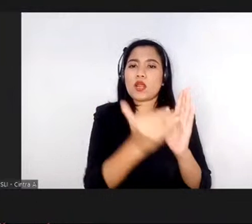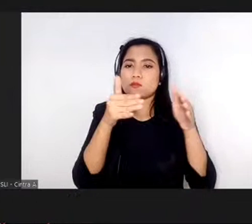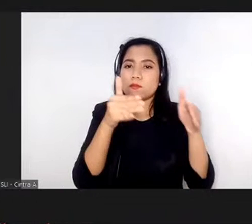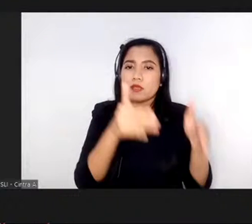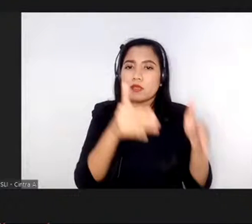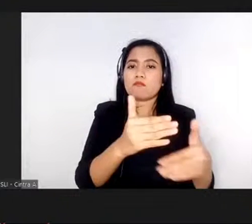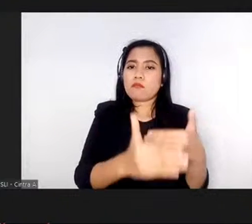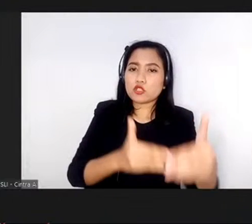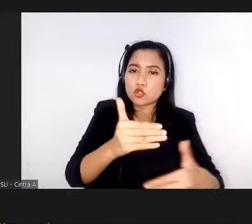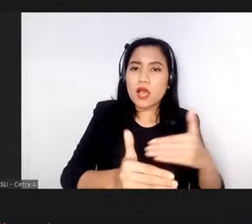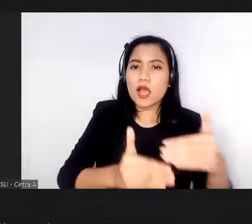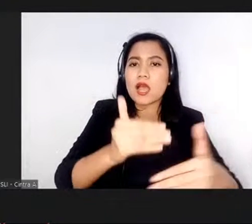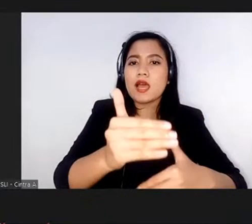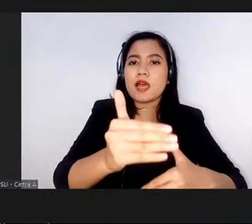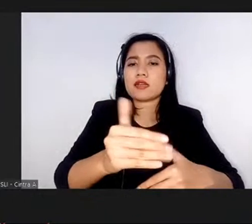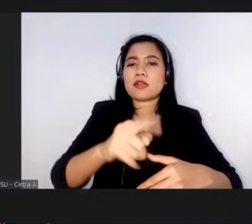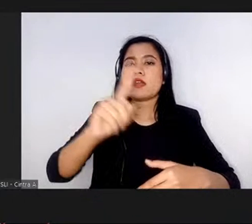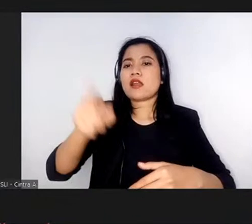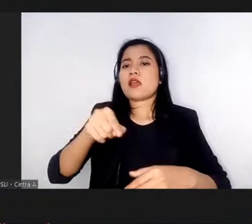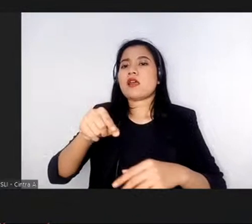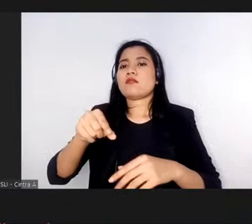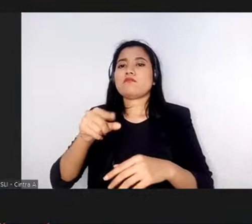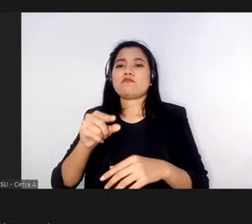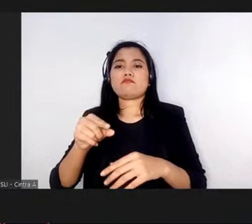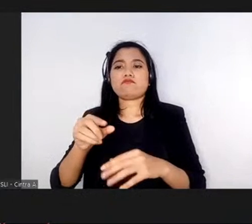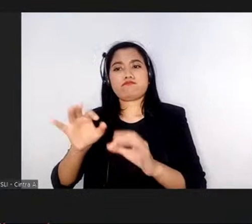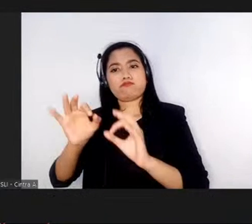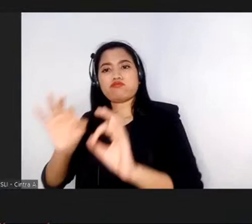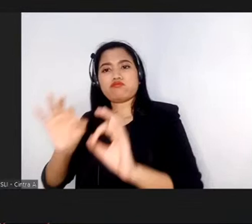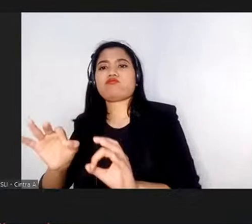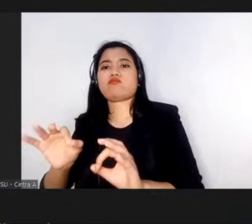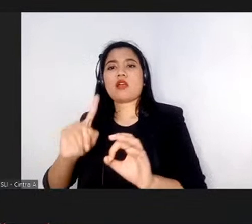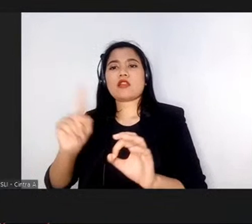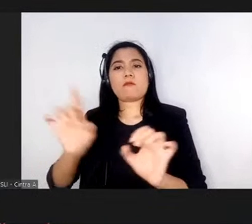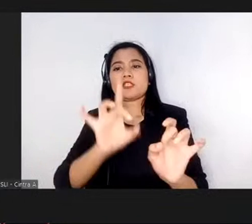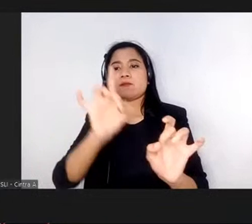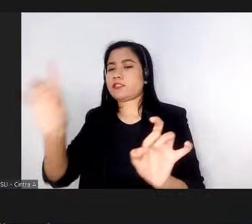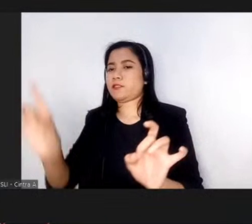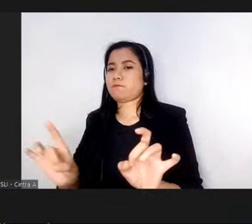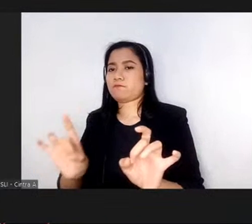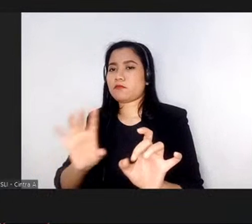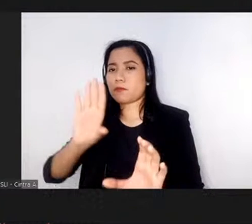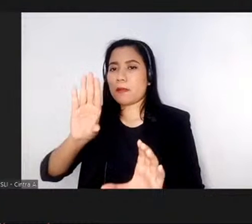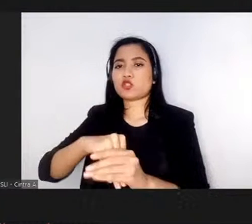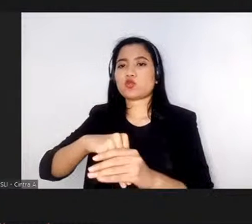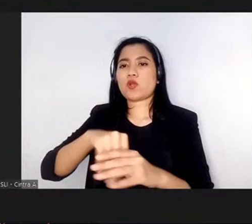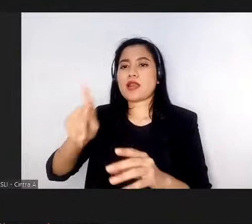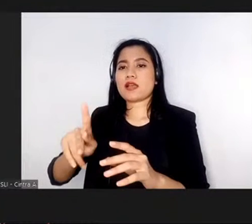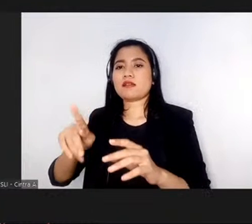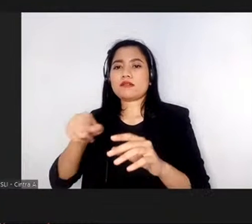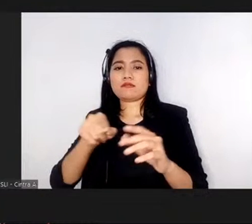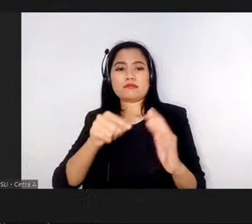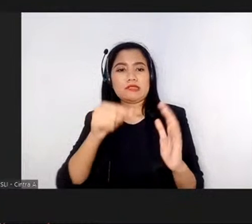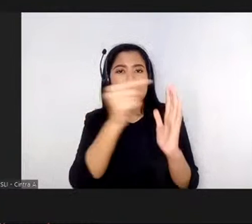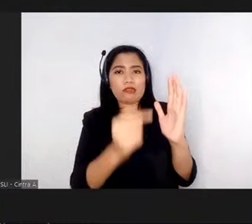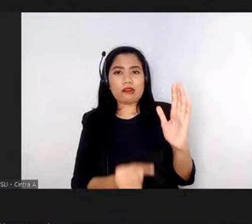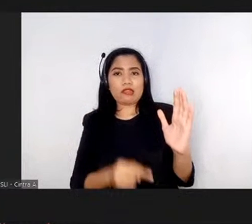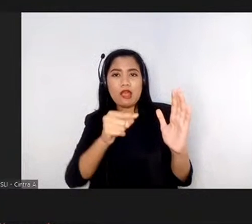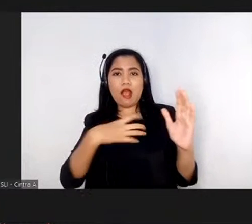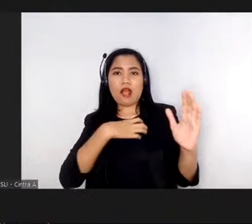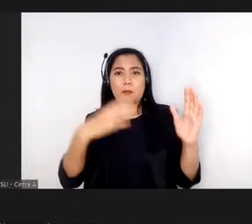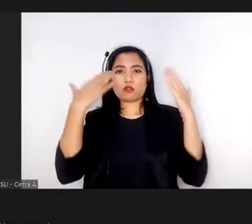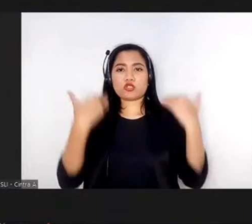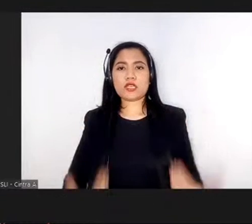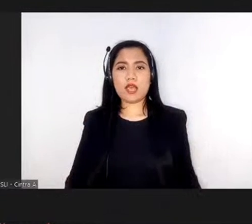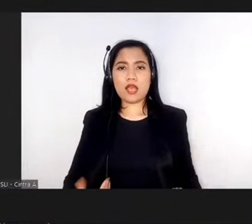ee yang propur yang untuk berbagai sektor termasuk di dalamnya kriteria hak asasi manusia kebijakan ini telah